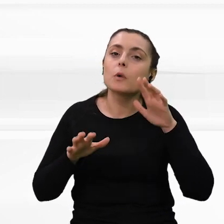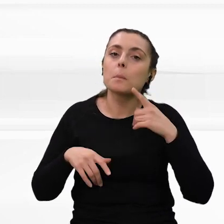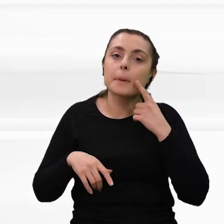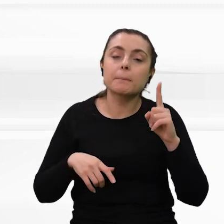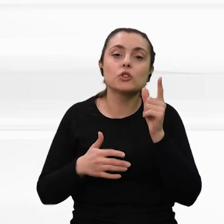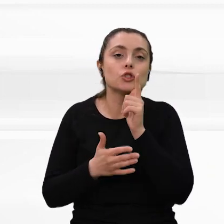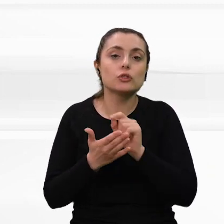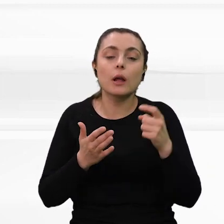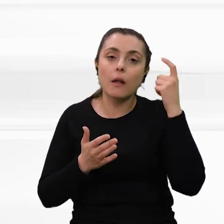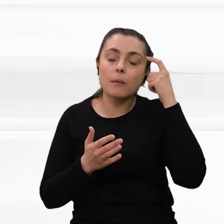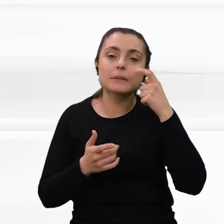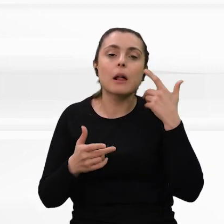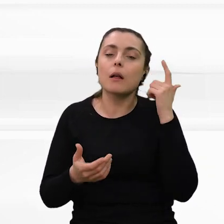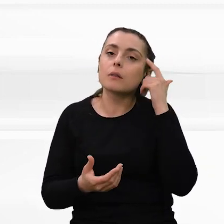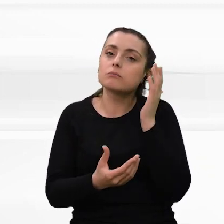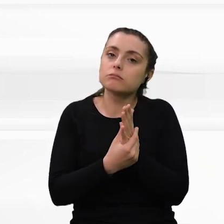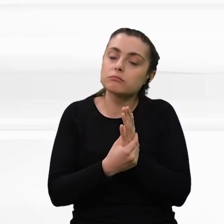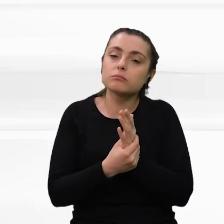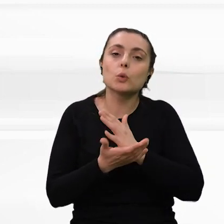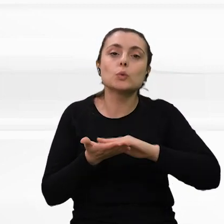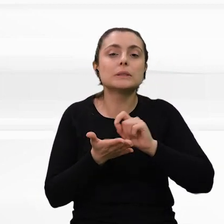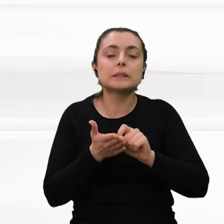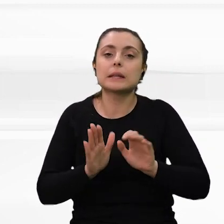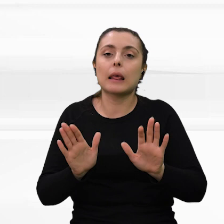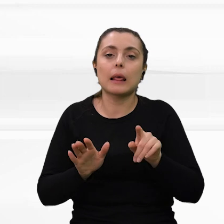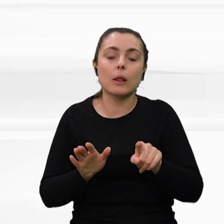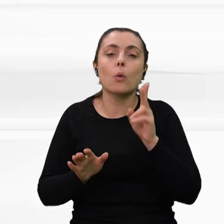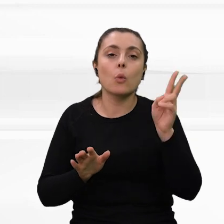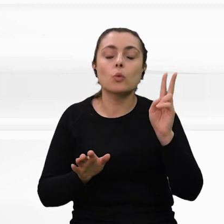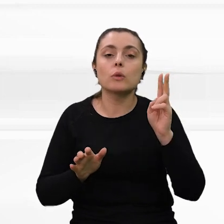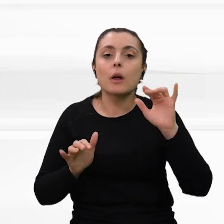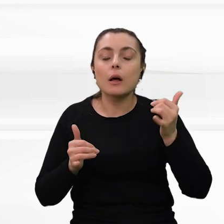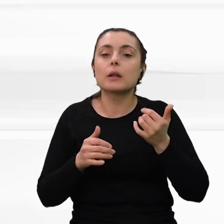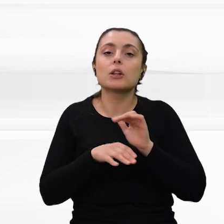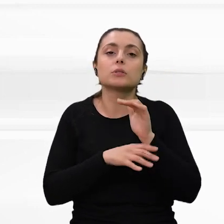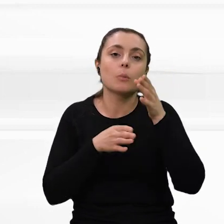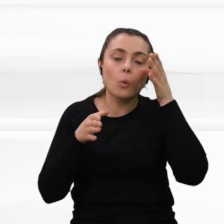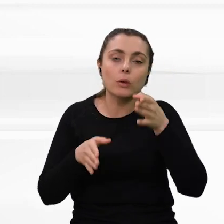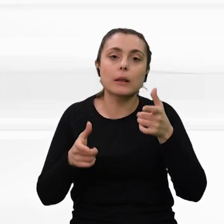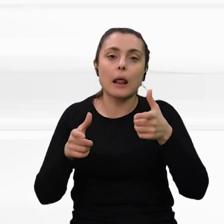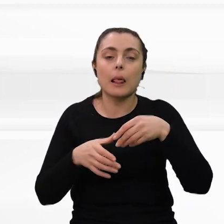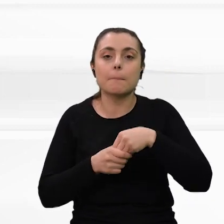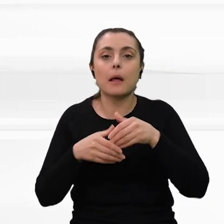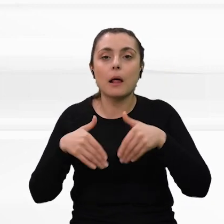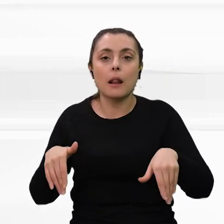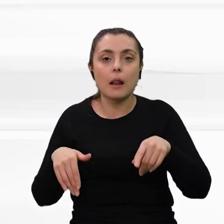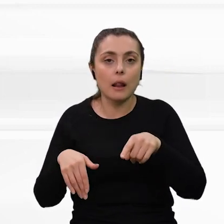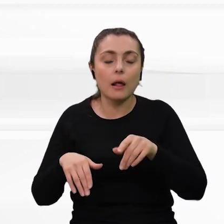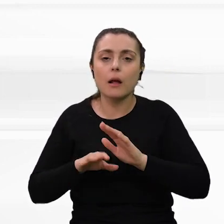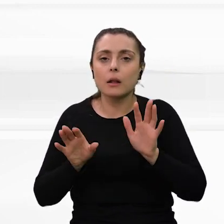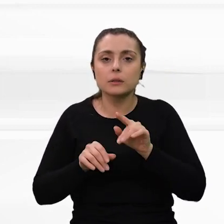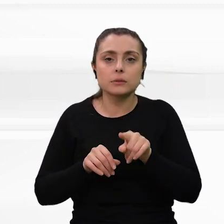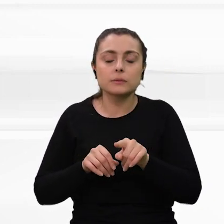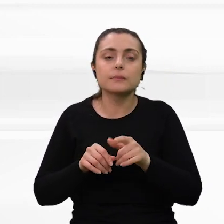devam edelim bir şeyi kafamızı yıllarca taşıyabiliriz ama düzyazıyı değil Onun ağırlığı yaşamın odağına yerleşmesini engeller